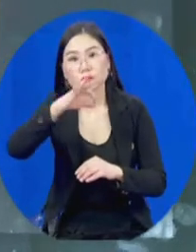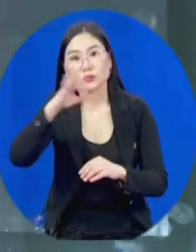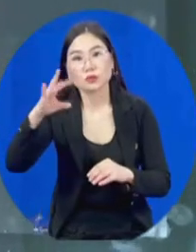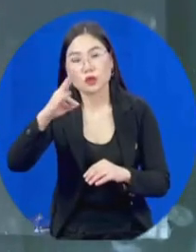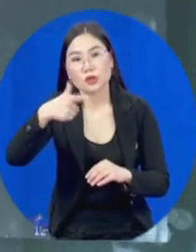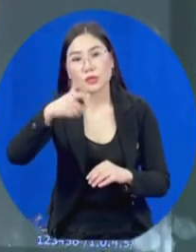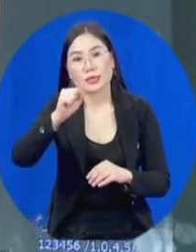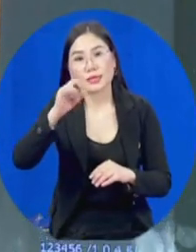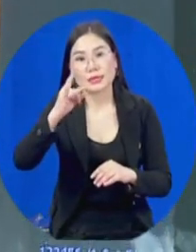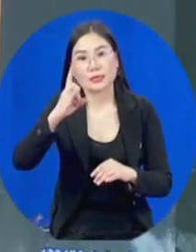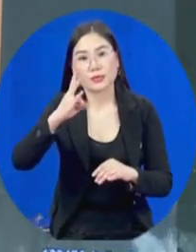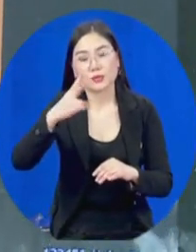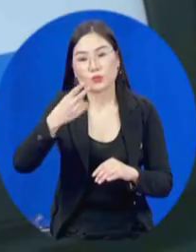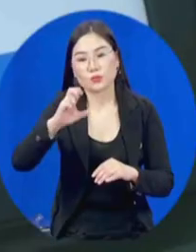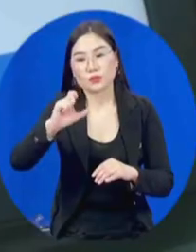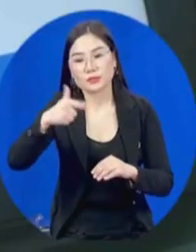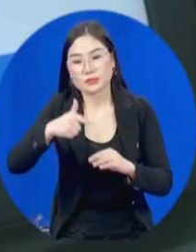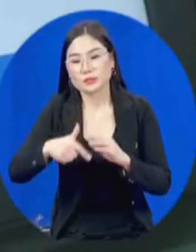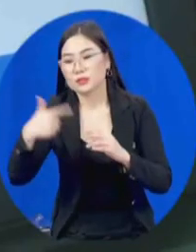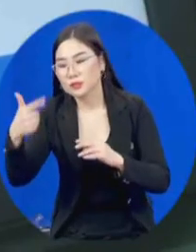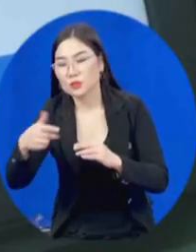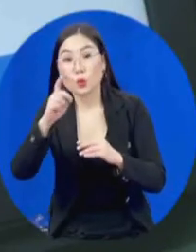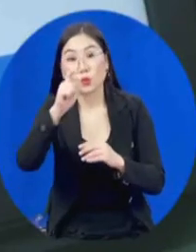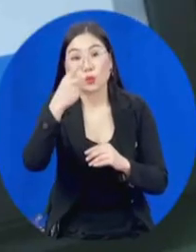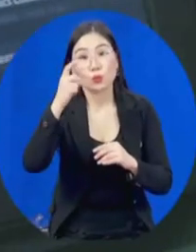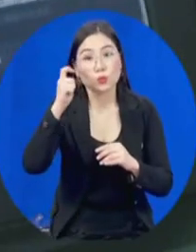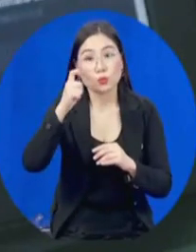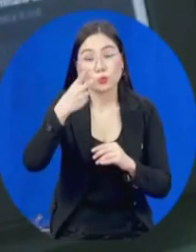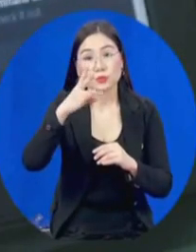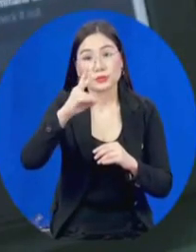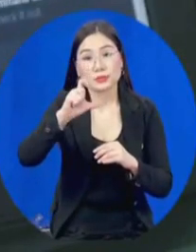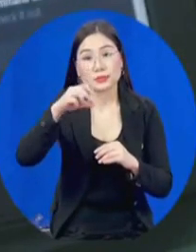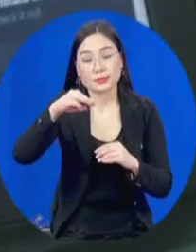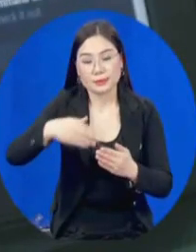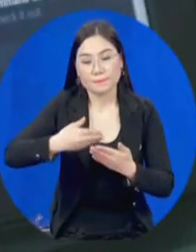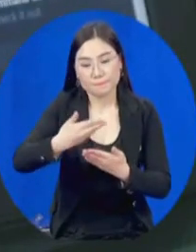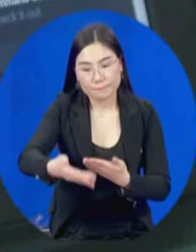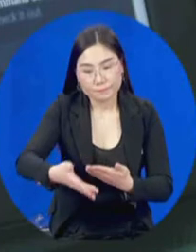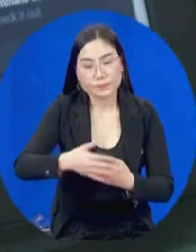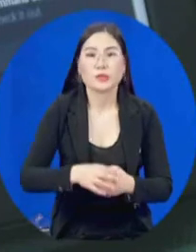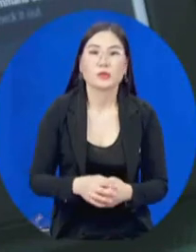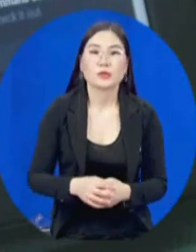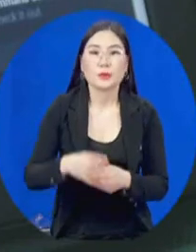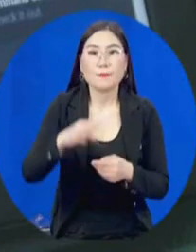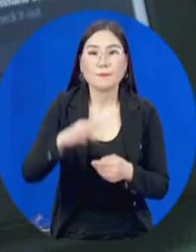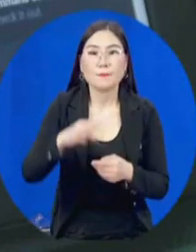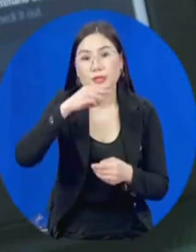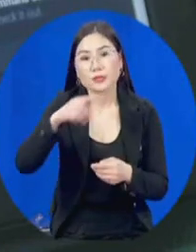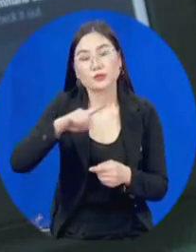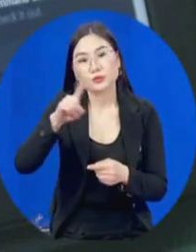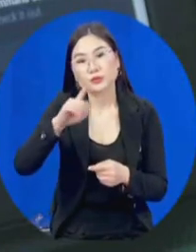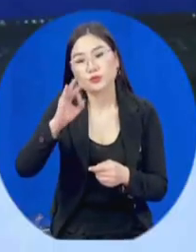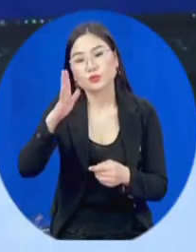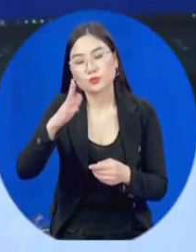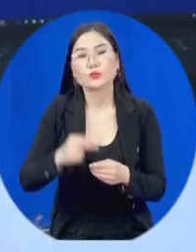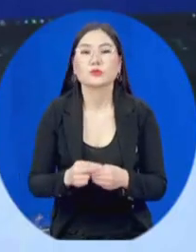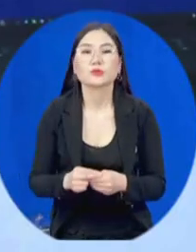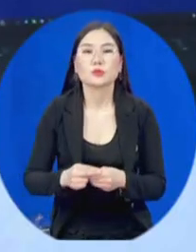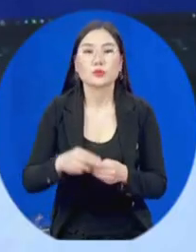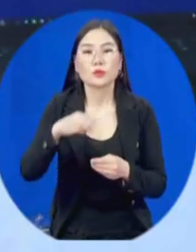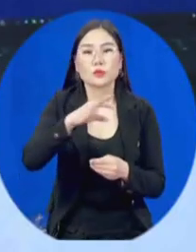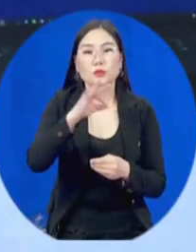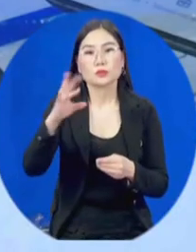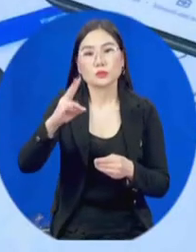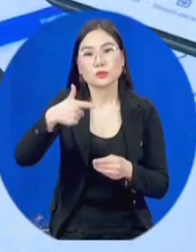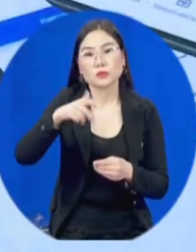нэгжийн хариал харгалцахгүй. За хуульд зааснаар хүсэлт гаргасан иргэний мэдээлэл зөв бол хүсэлт гаргасан даруйд тоон гарын үсэг нь